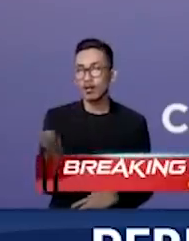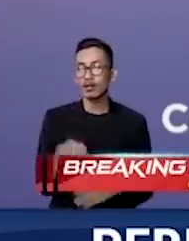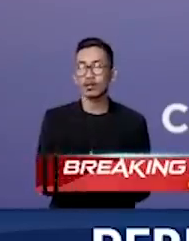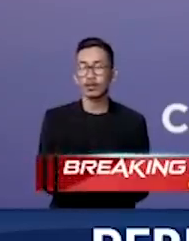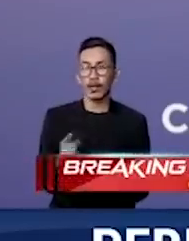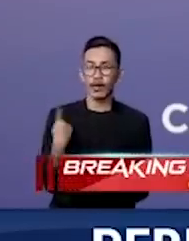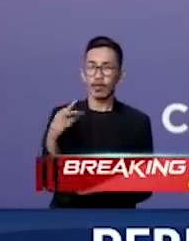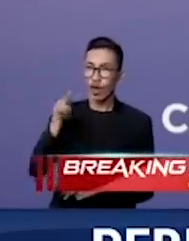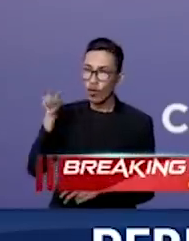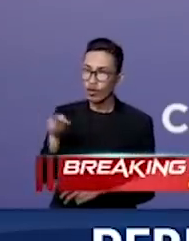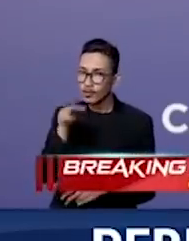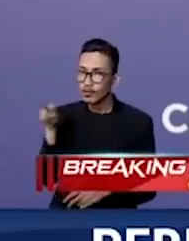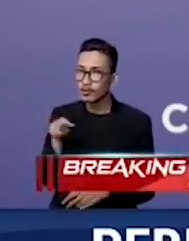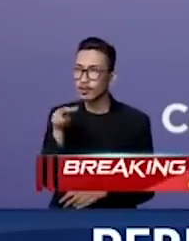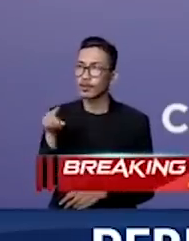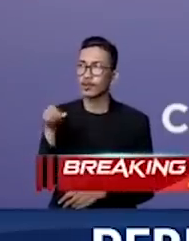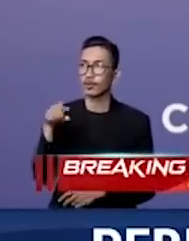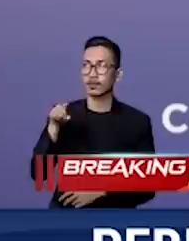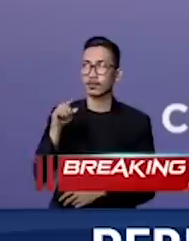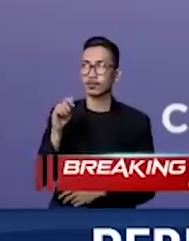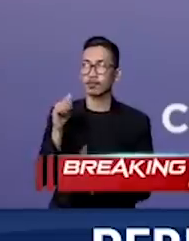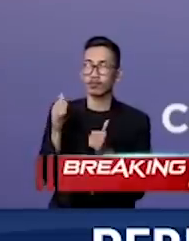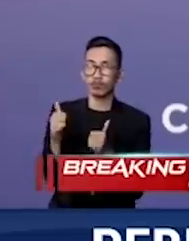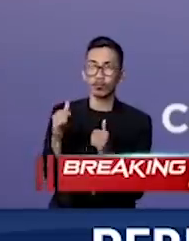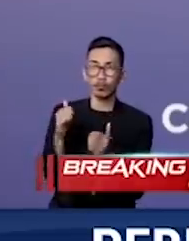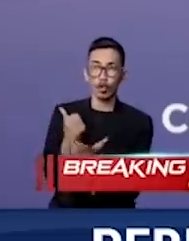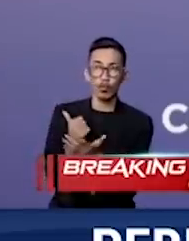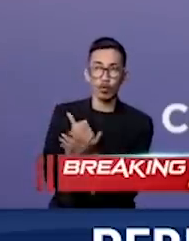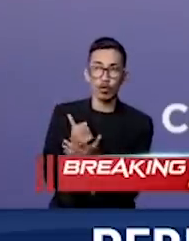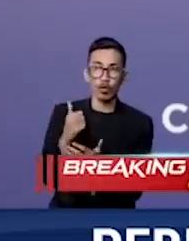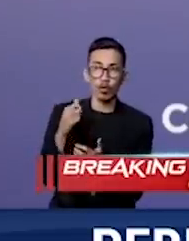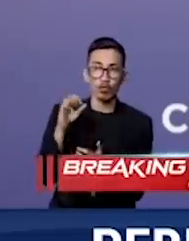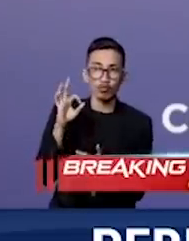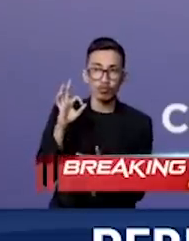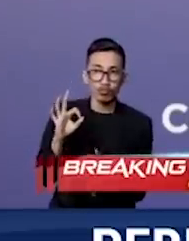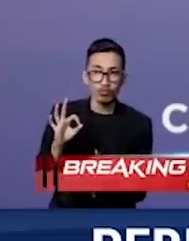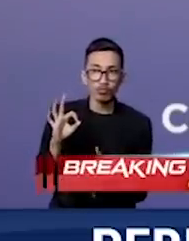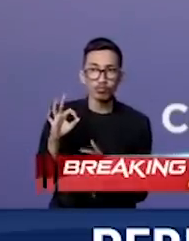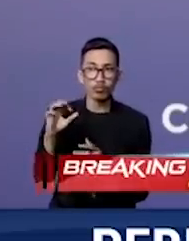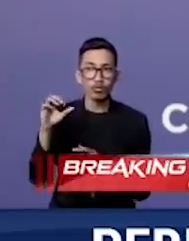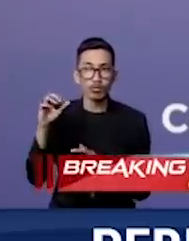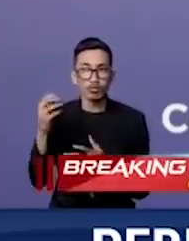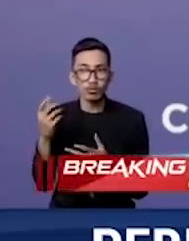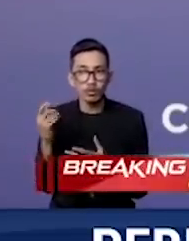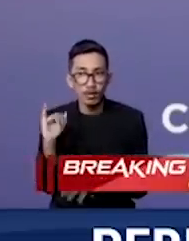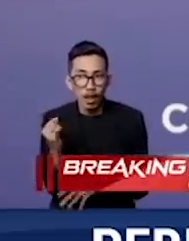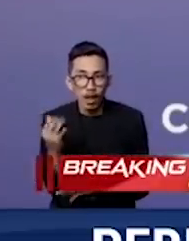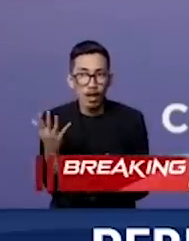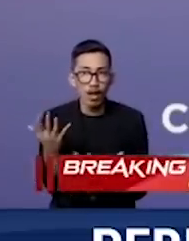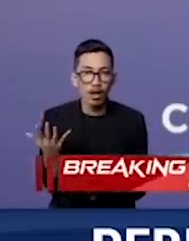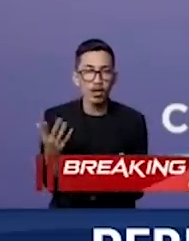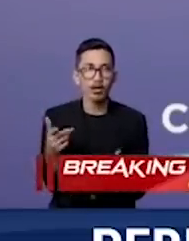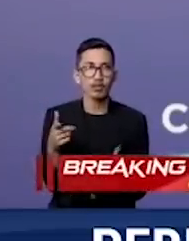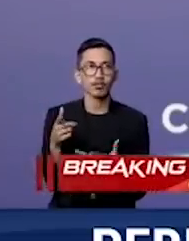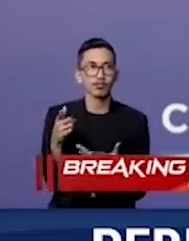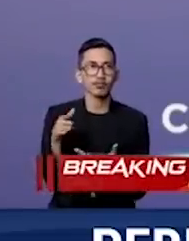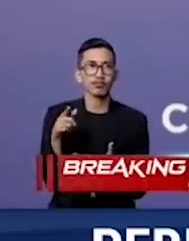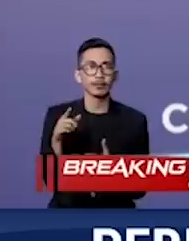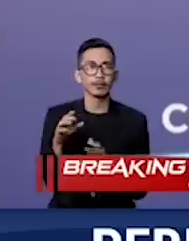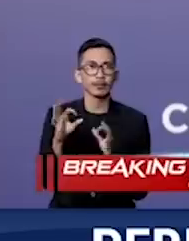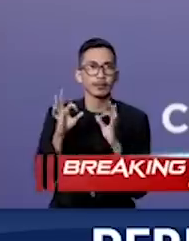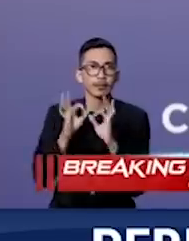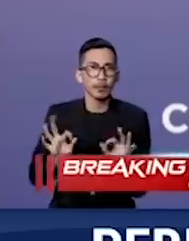Wasi agar mereka bisa menjalankan dengan baik bisa menjalankan secara lebih ketat dan